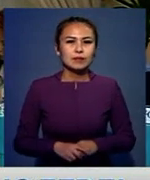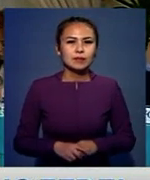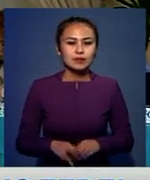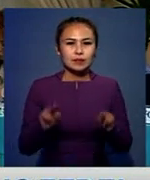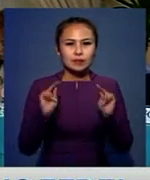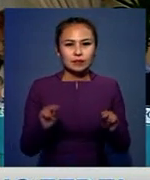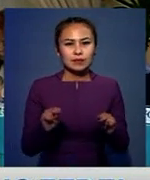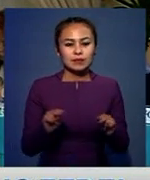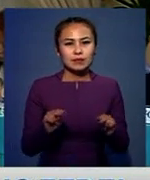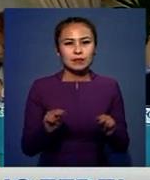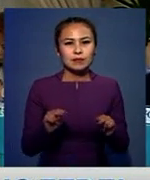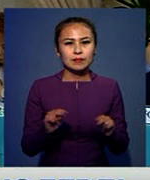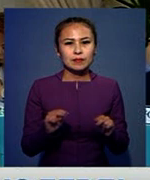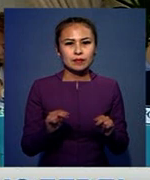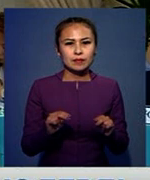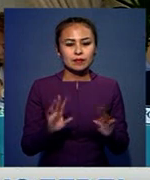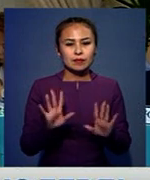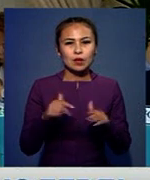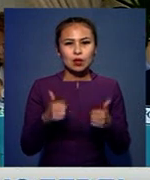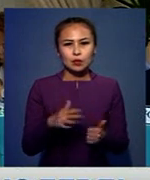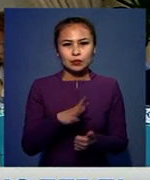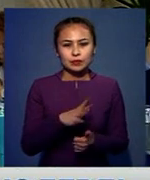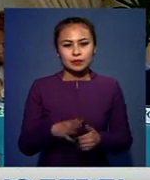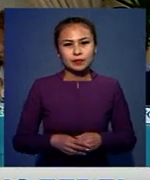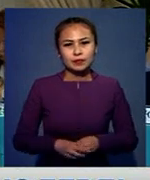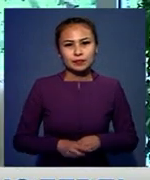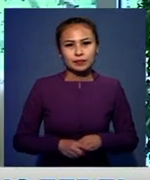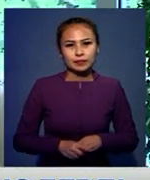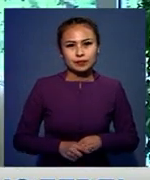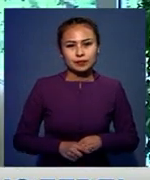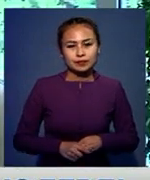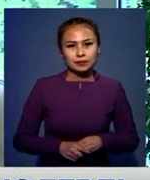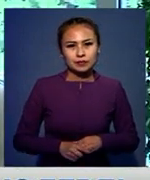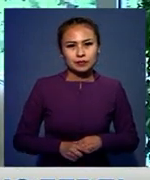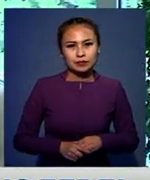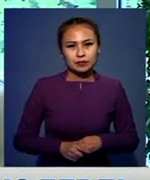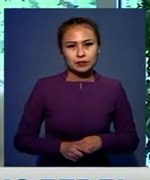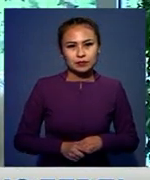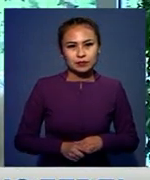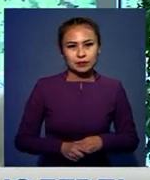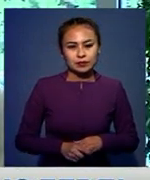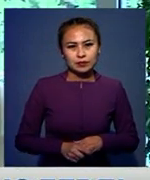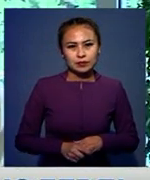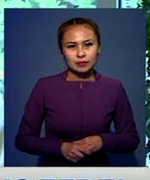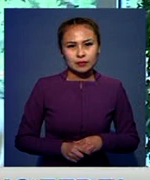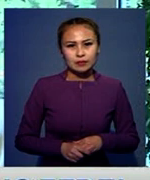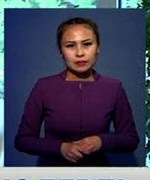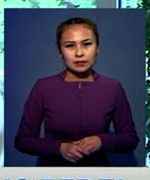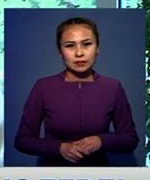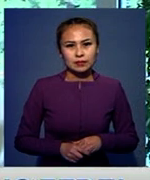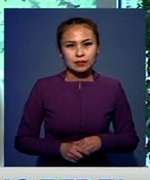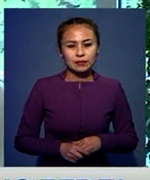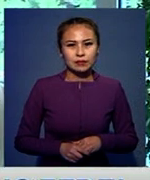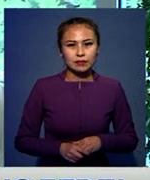әділдік тілеймін. Жақсылық болсын. Рахмет. Демалысыңыз жақсы өтсін. Сөз